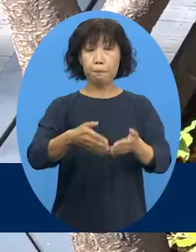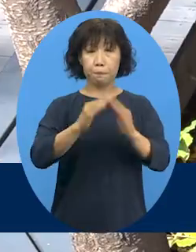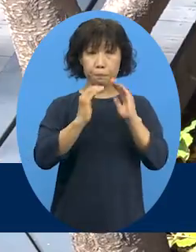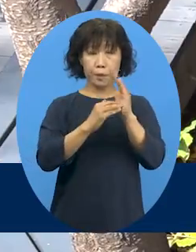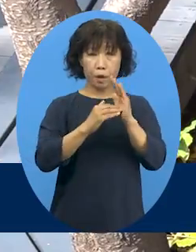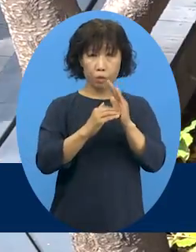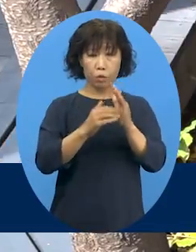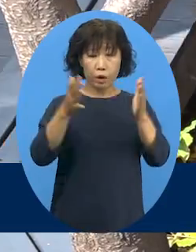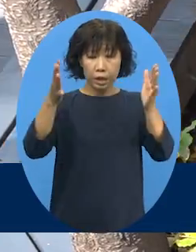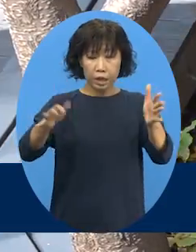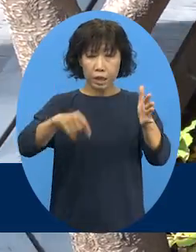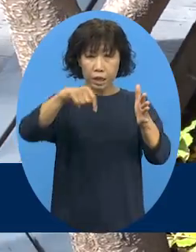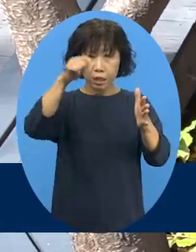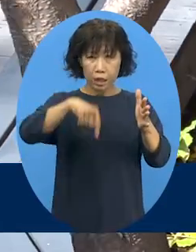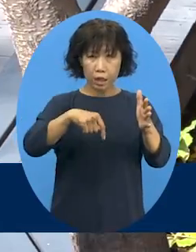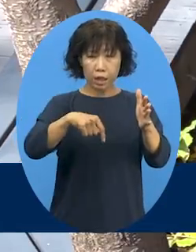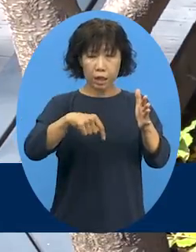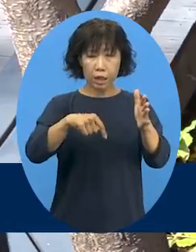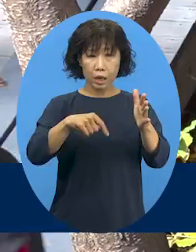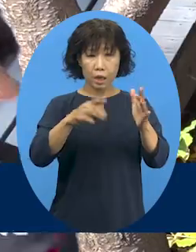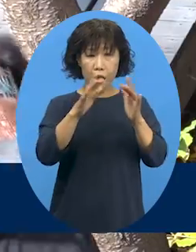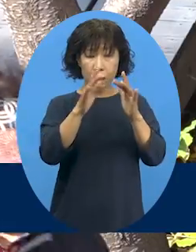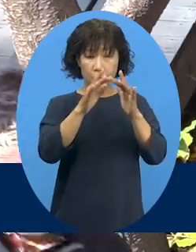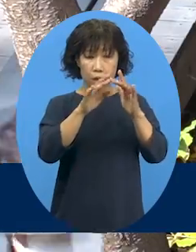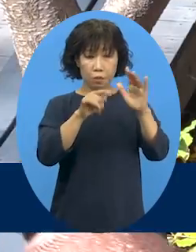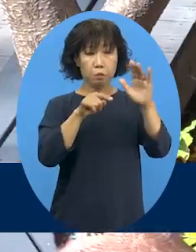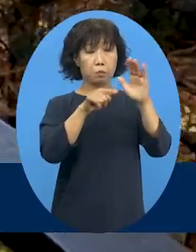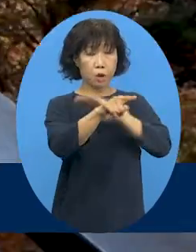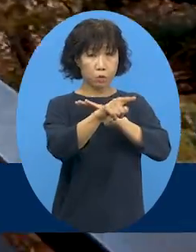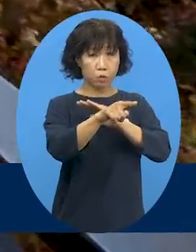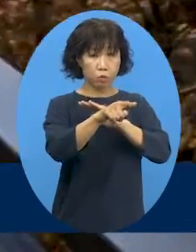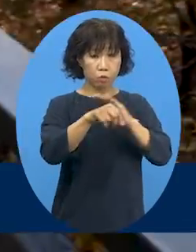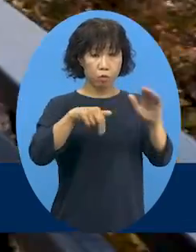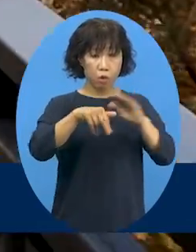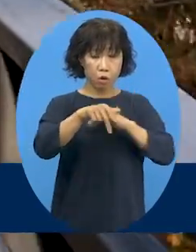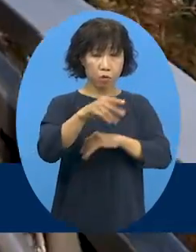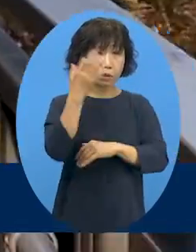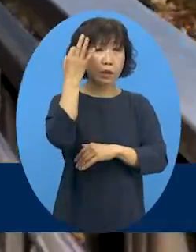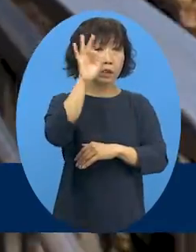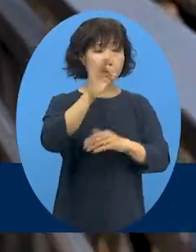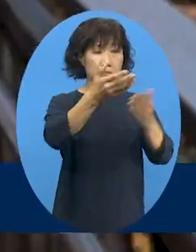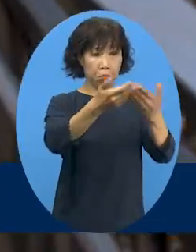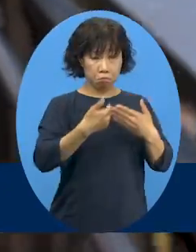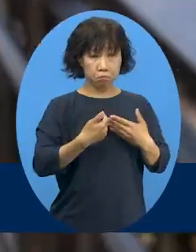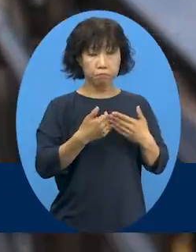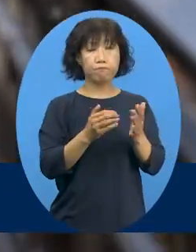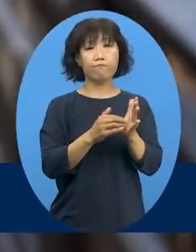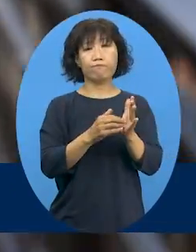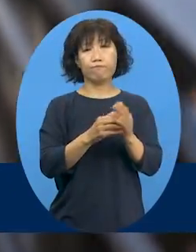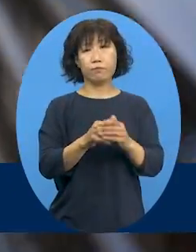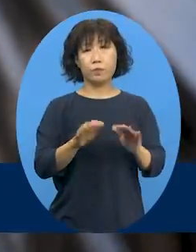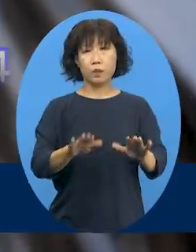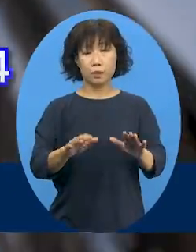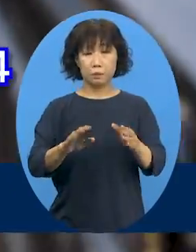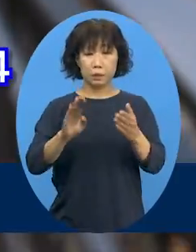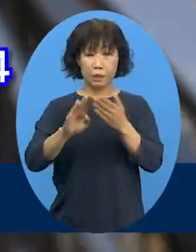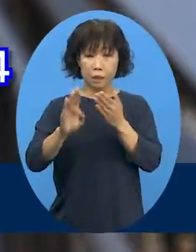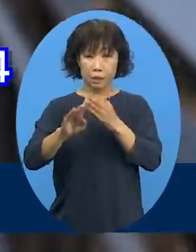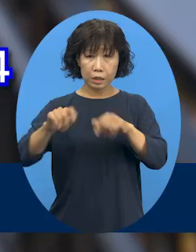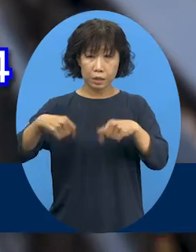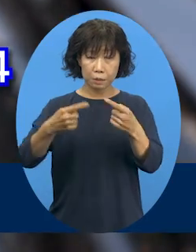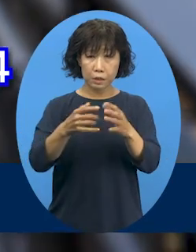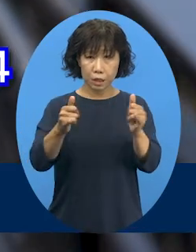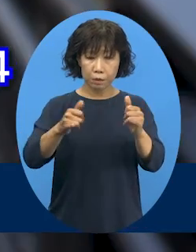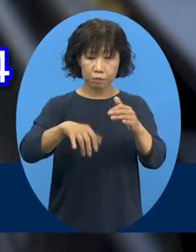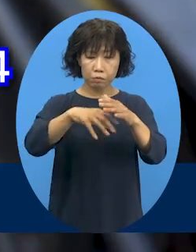앱을 통해 배봉산 들 에게 비대면 걷기 챌린지 링크의 접수 후 인증을 받으면 됩니다 거기 챌린지 에 참가한